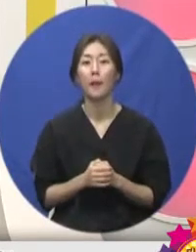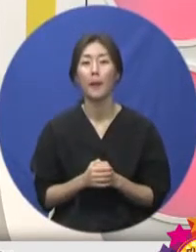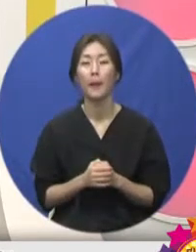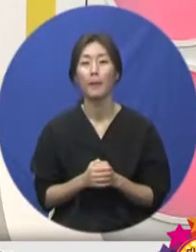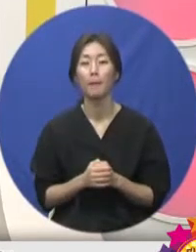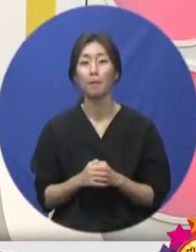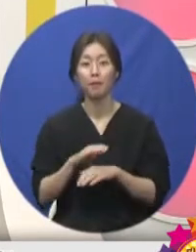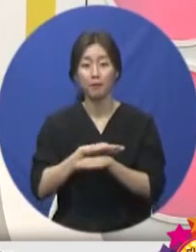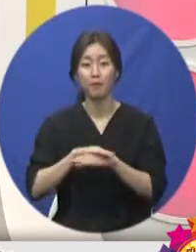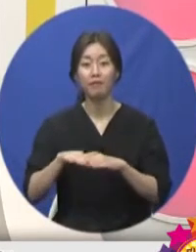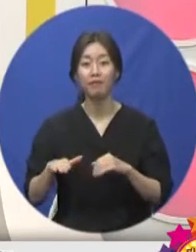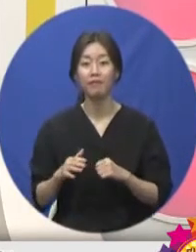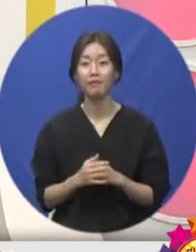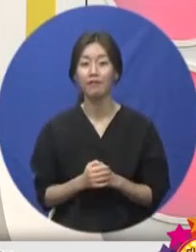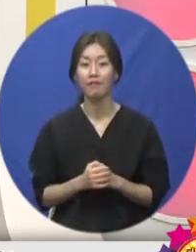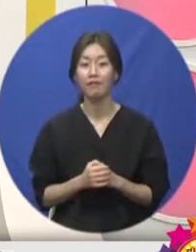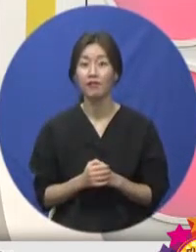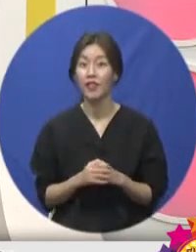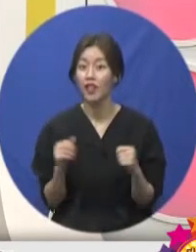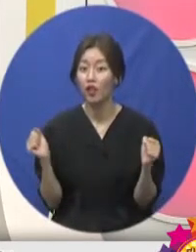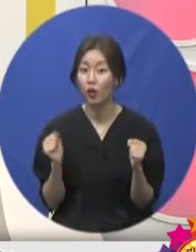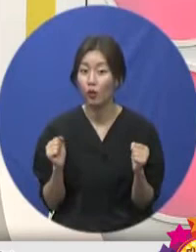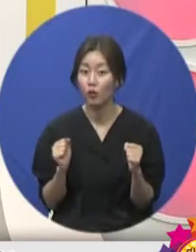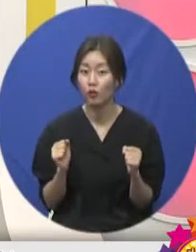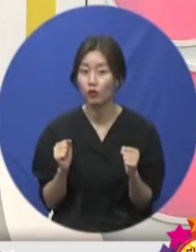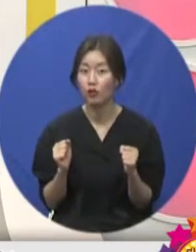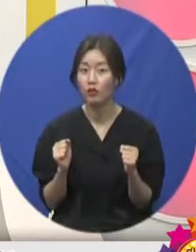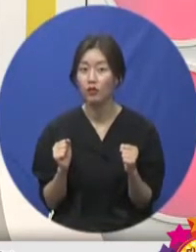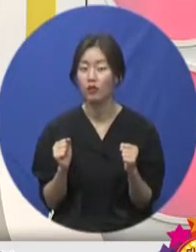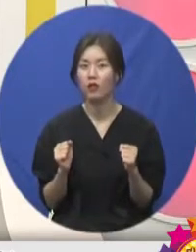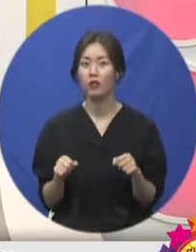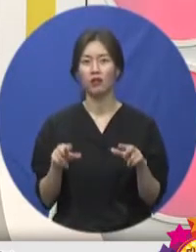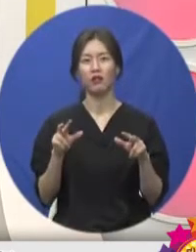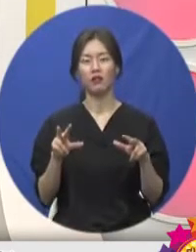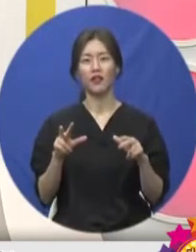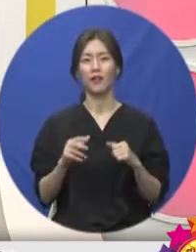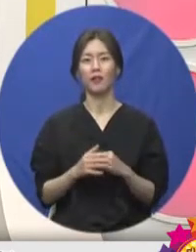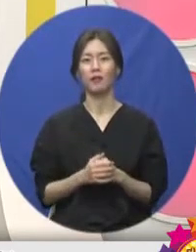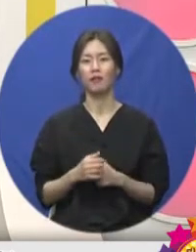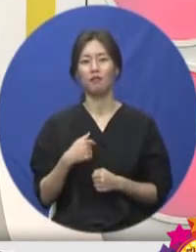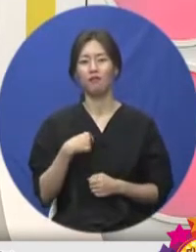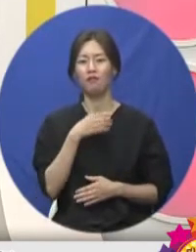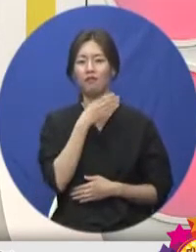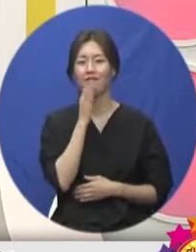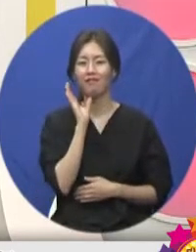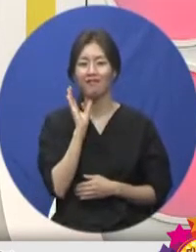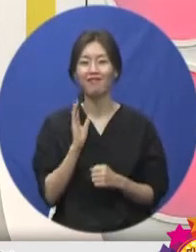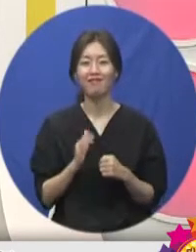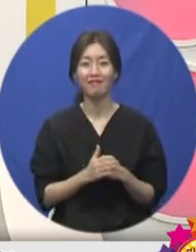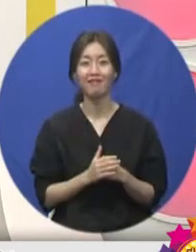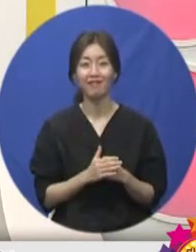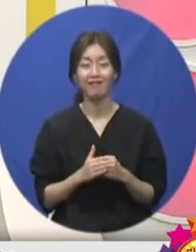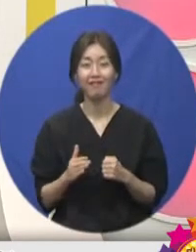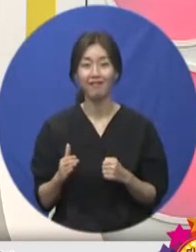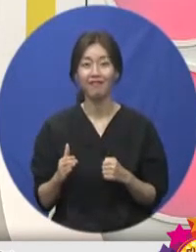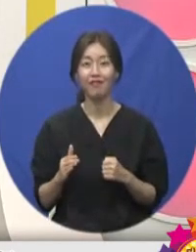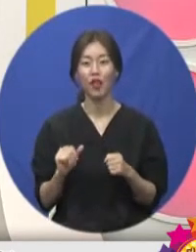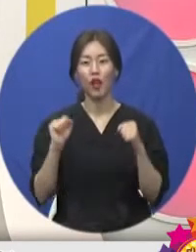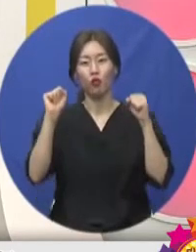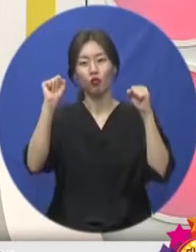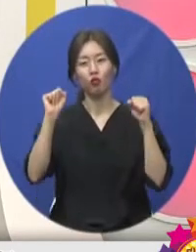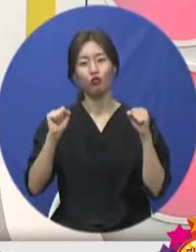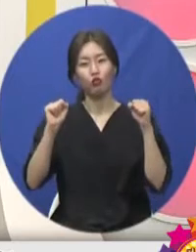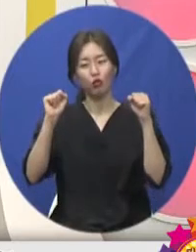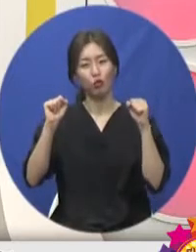저 슬기롭게 보내신가요? 겨울은 지금은 이제 나이가 먹고 그래놔서 네. 운동도